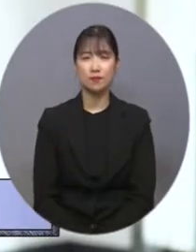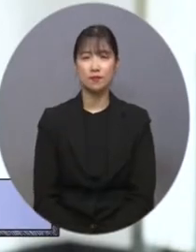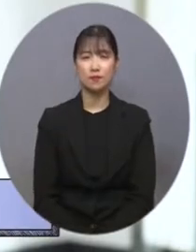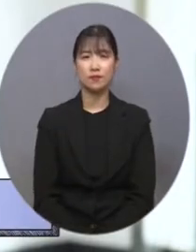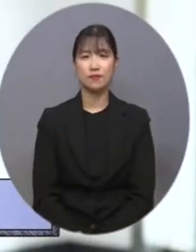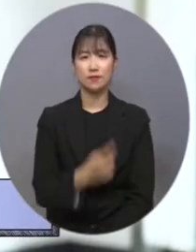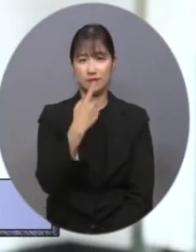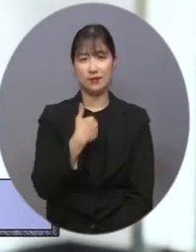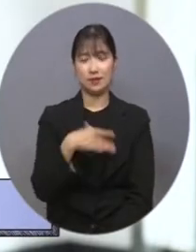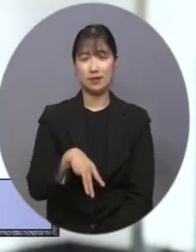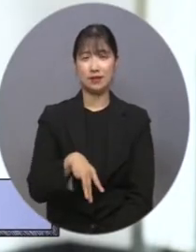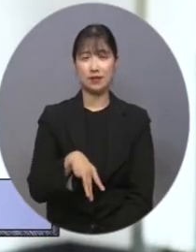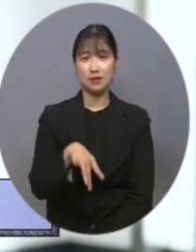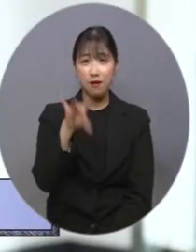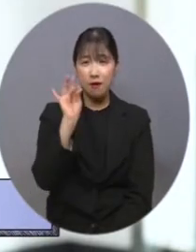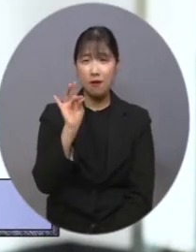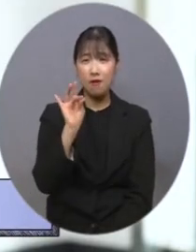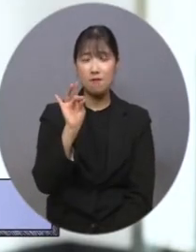저희들이